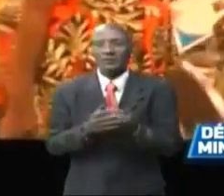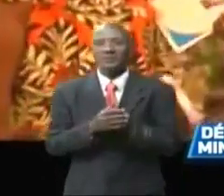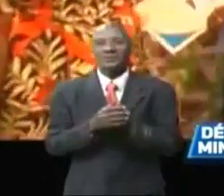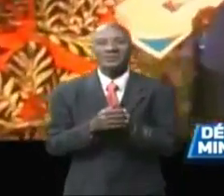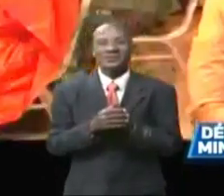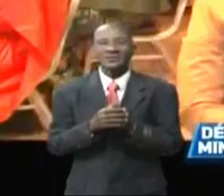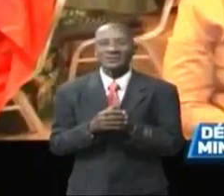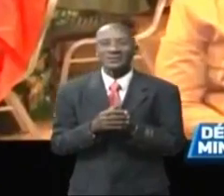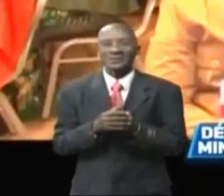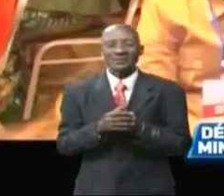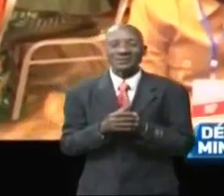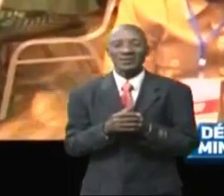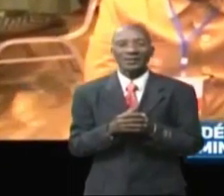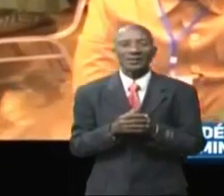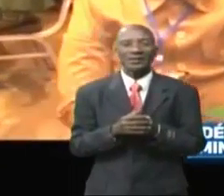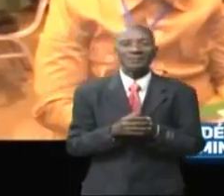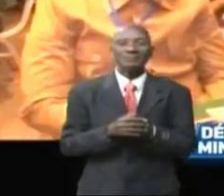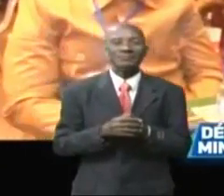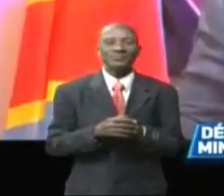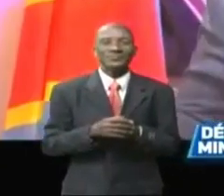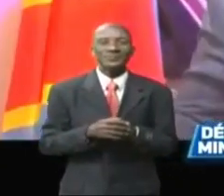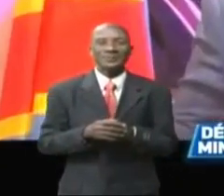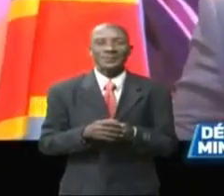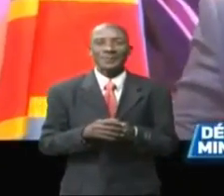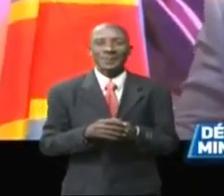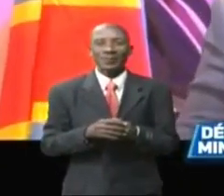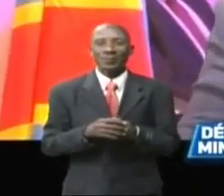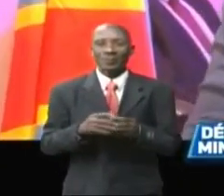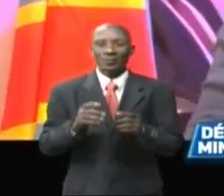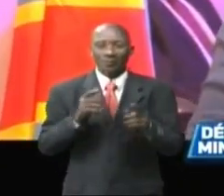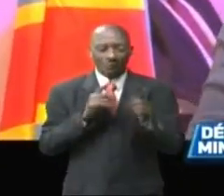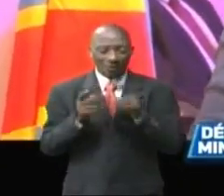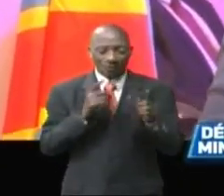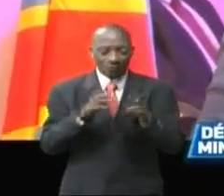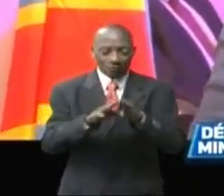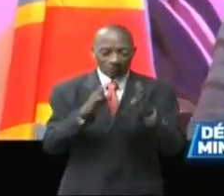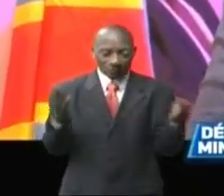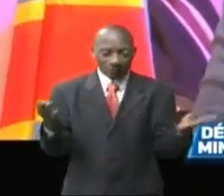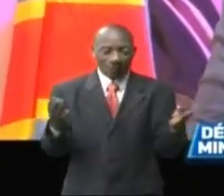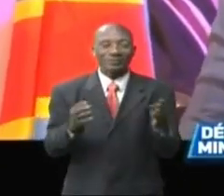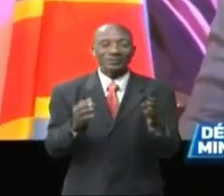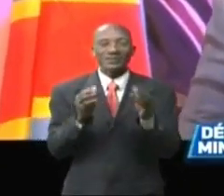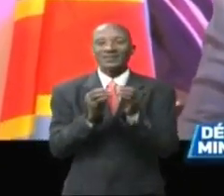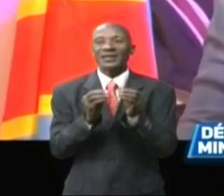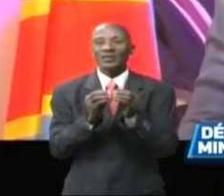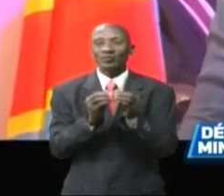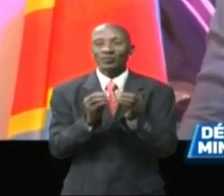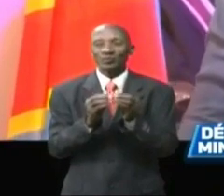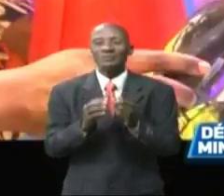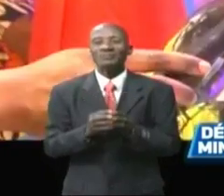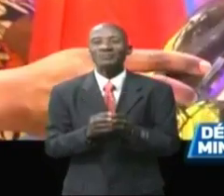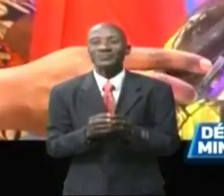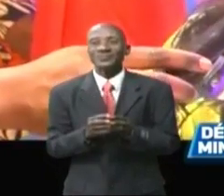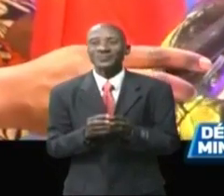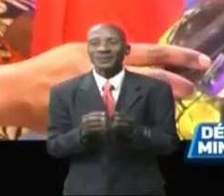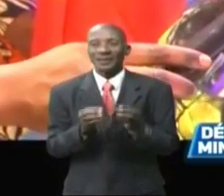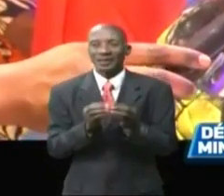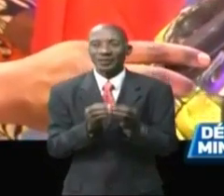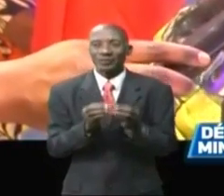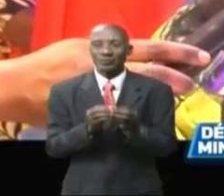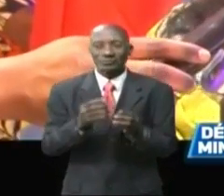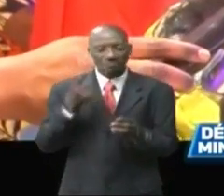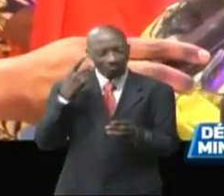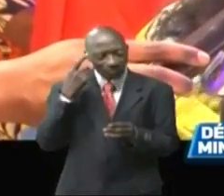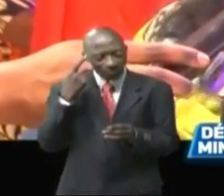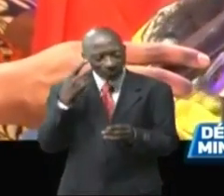des divisions en charge du genre de 26 provinces de la RDC, couplée à la première édition du Forum national de mouvements